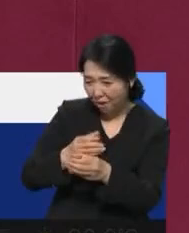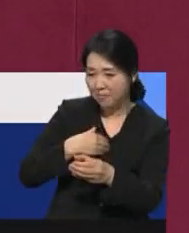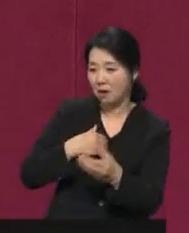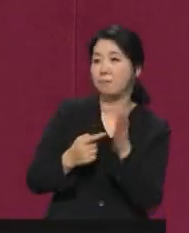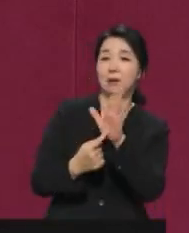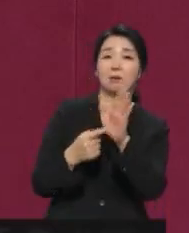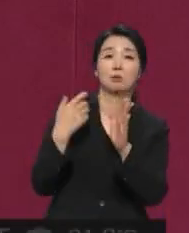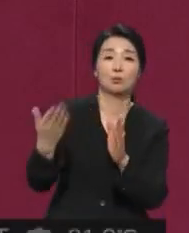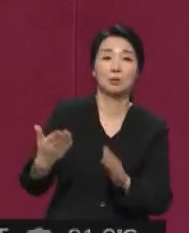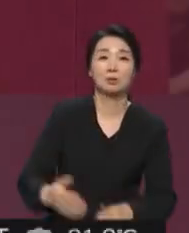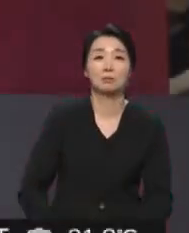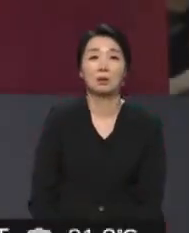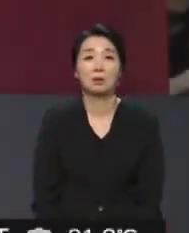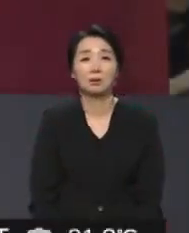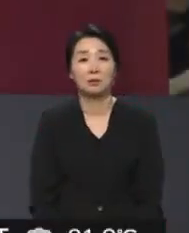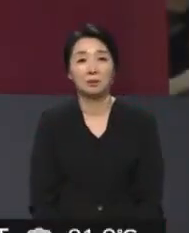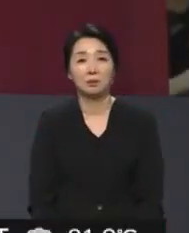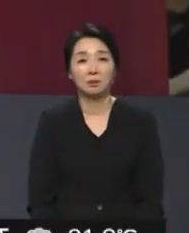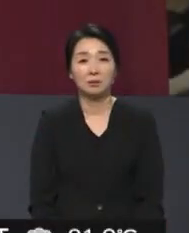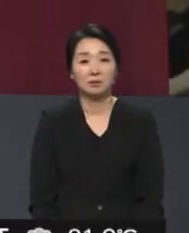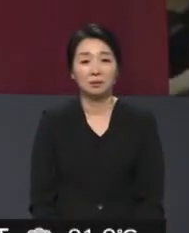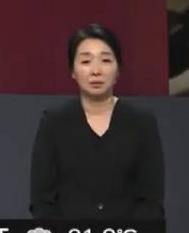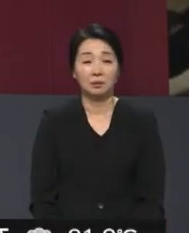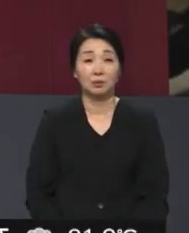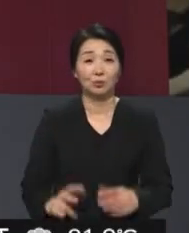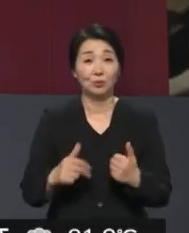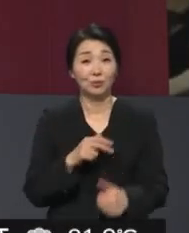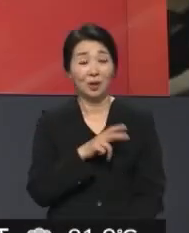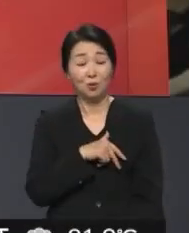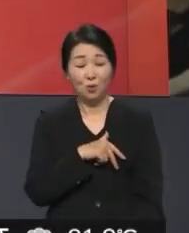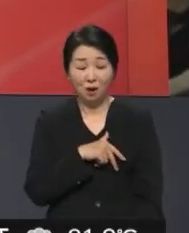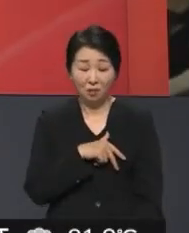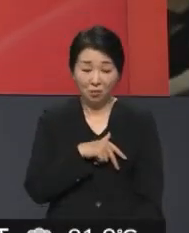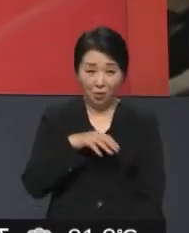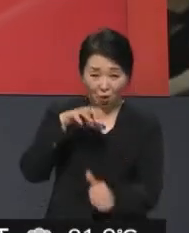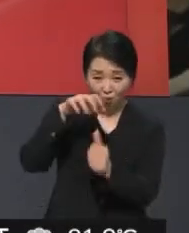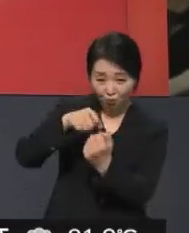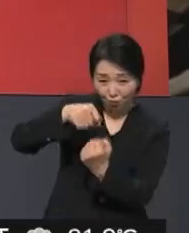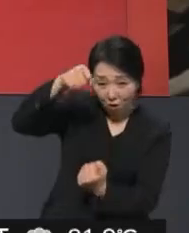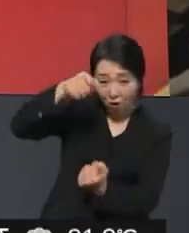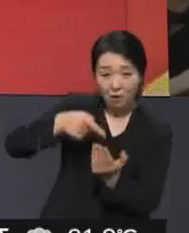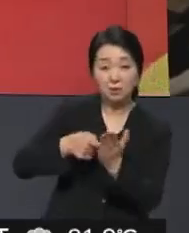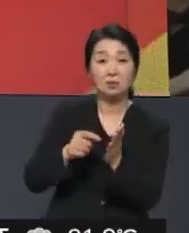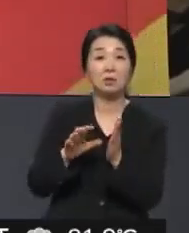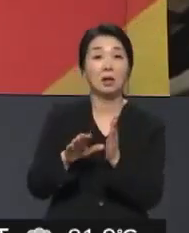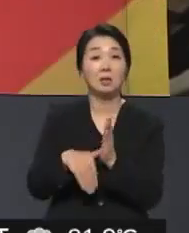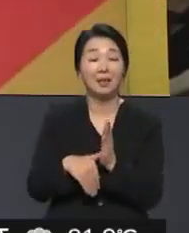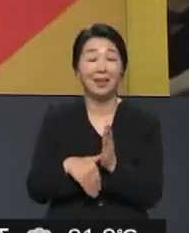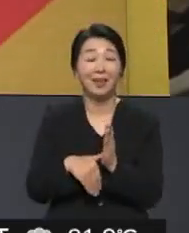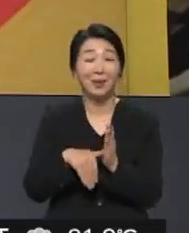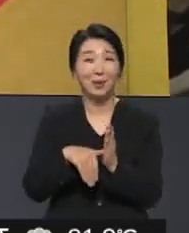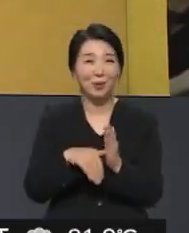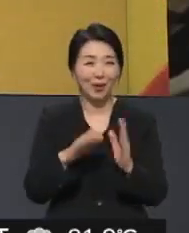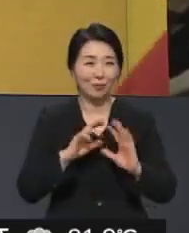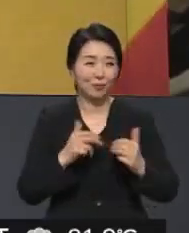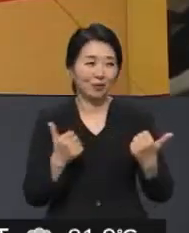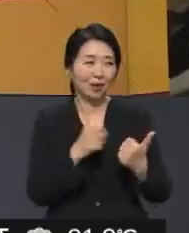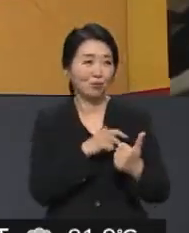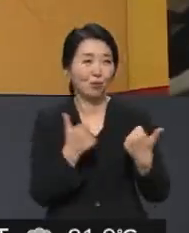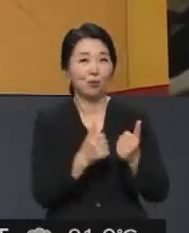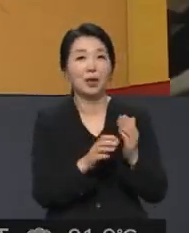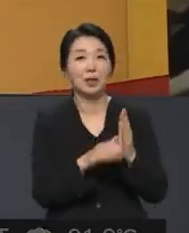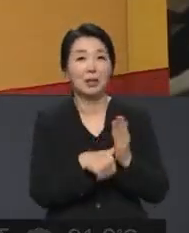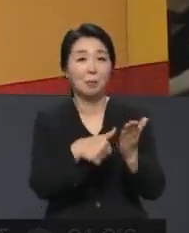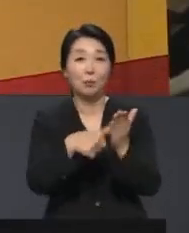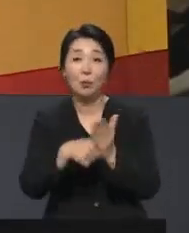밝히겠습니다. 네, 국회의원에 대한 구속영장을 집행하려면 회기 중에는 체포동의안 표결이 필요하다는